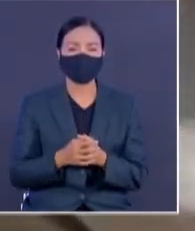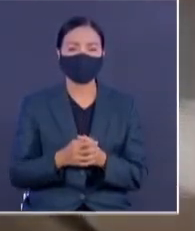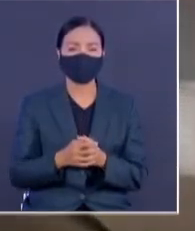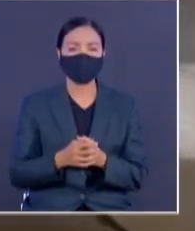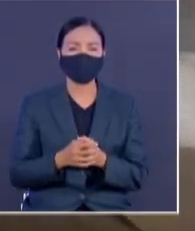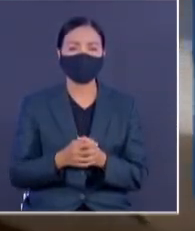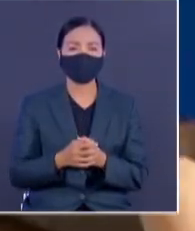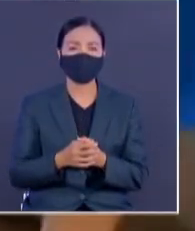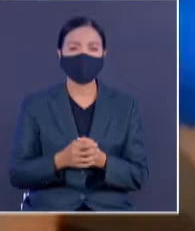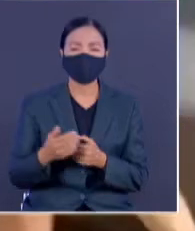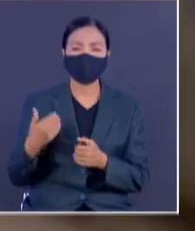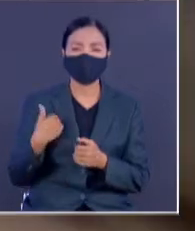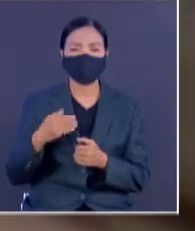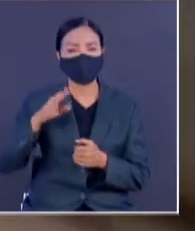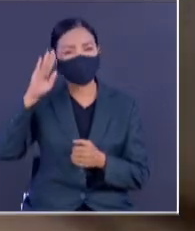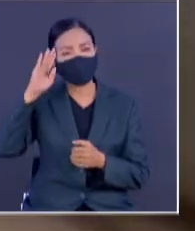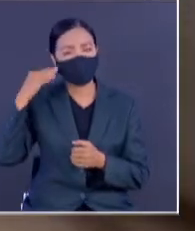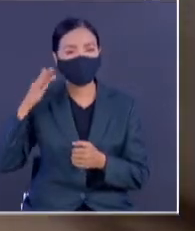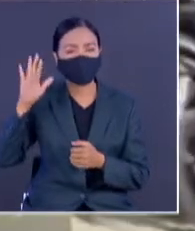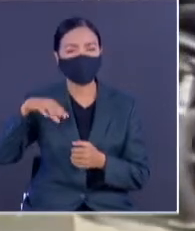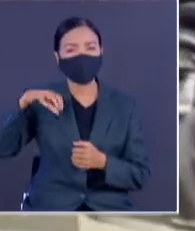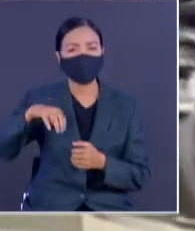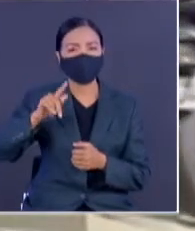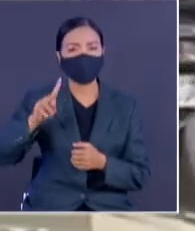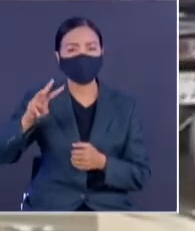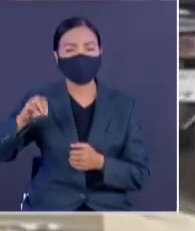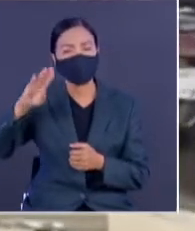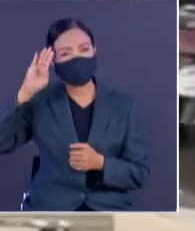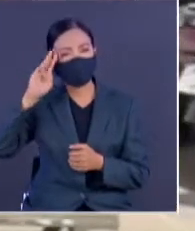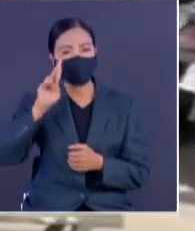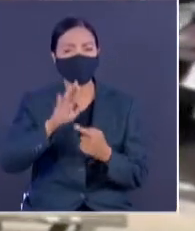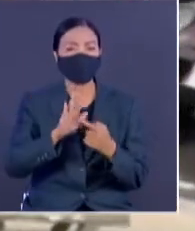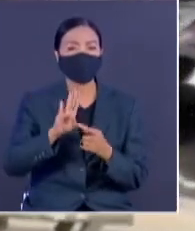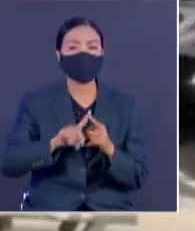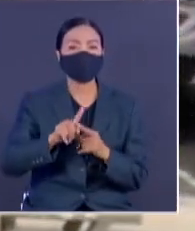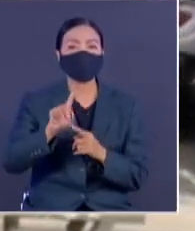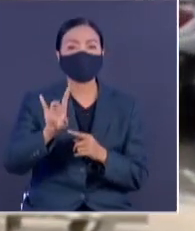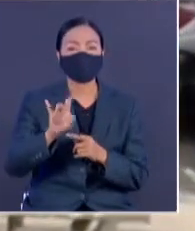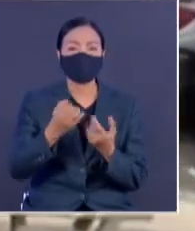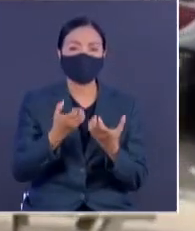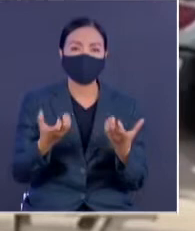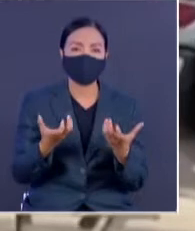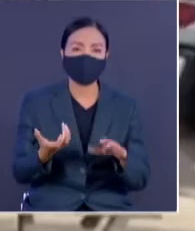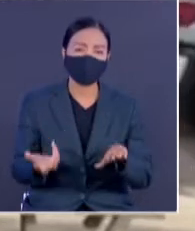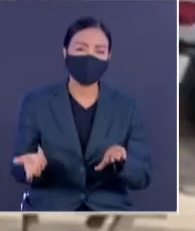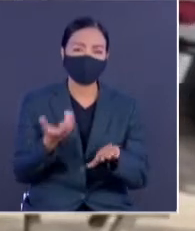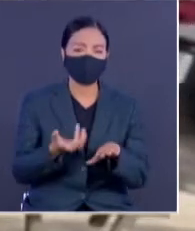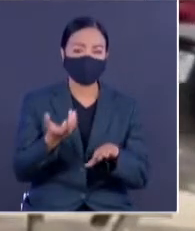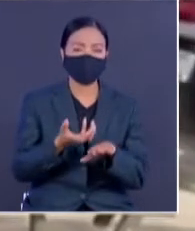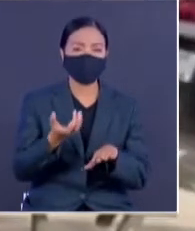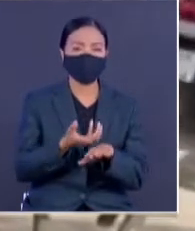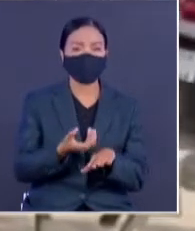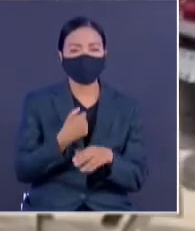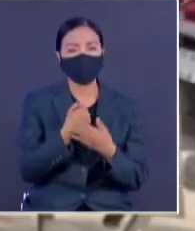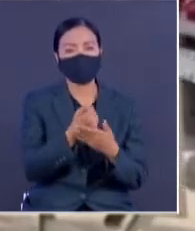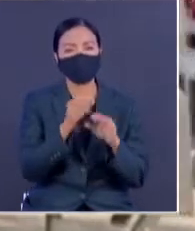-19 โดยมีกำลังพลจิตอาสากรมทหารราบที่8มาช่วยขนย้ายสิ่งของเครื่องใช้ที่จำเป็นให้กับคุ